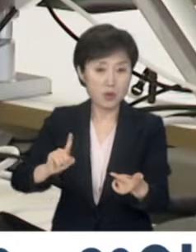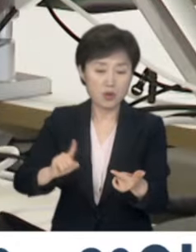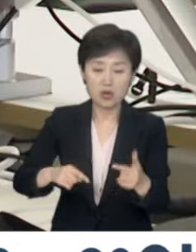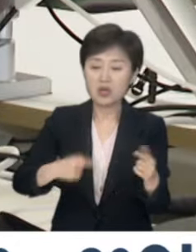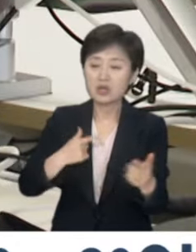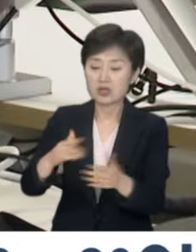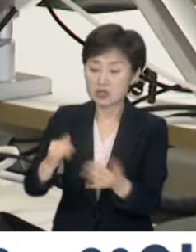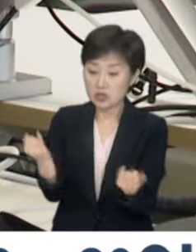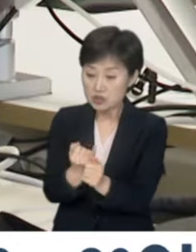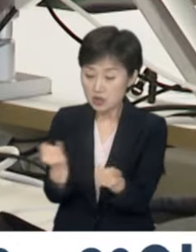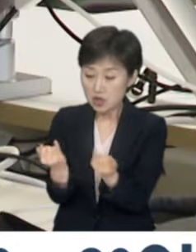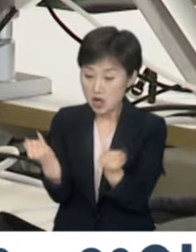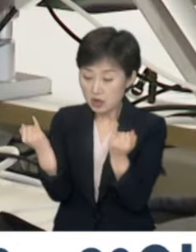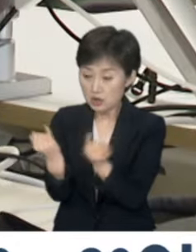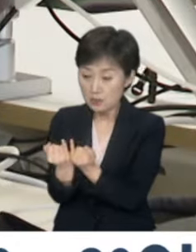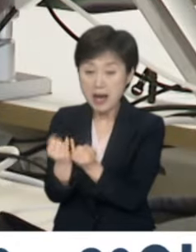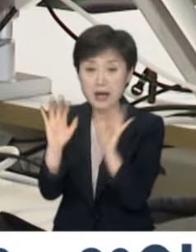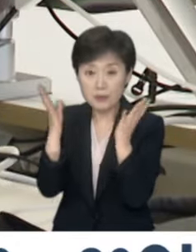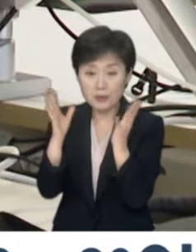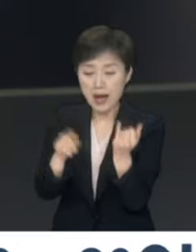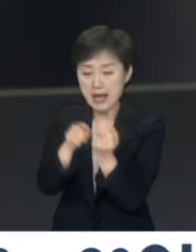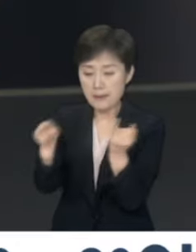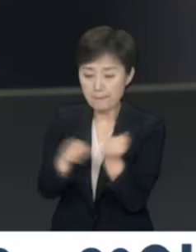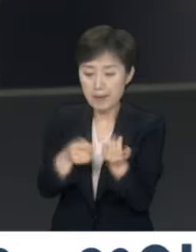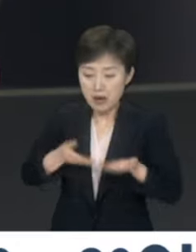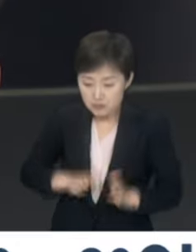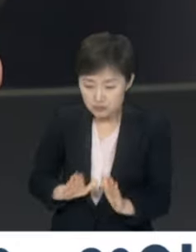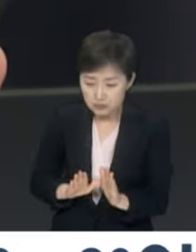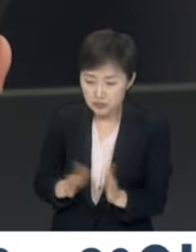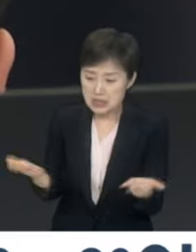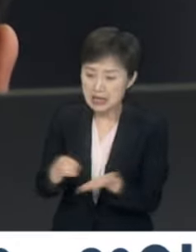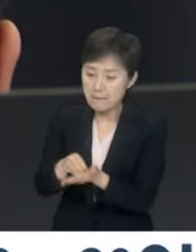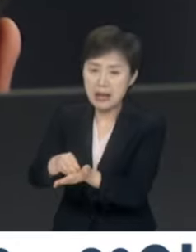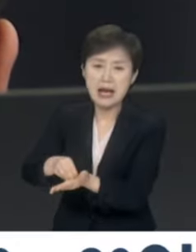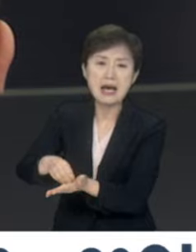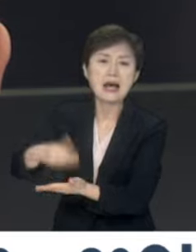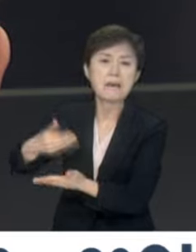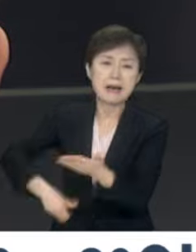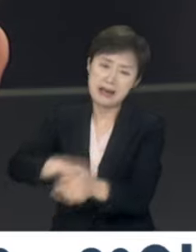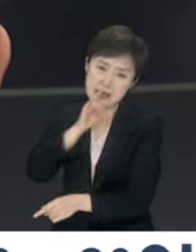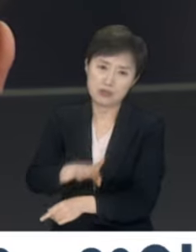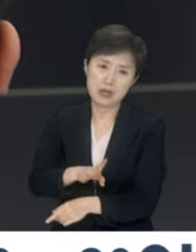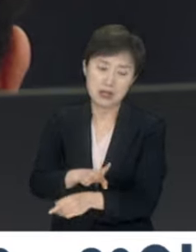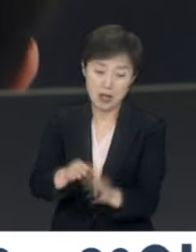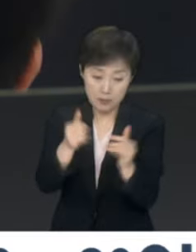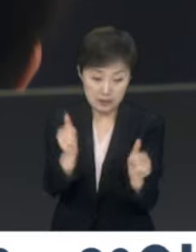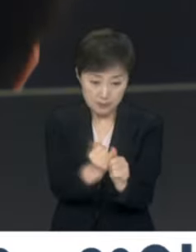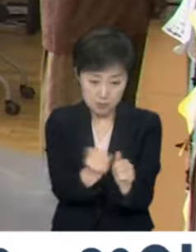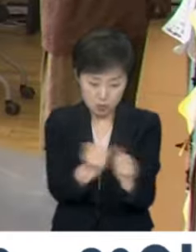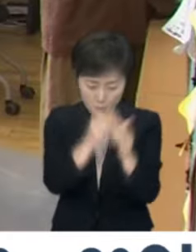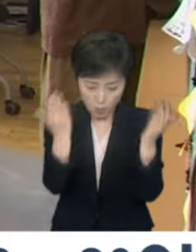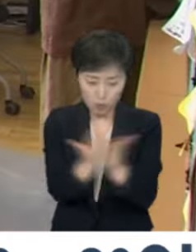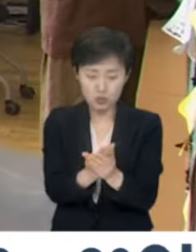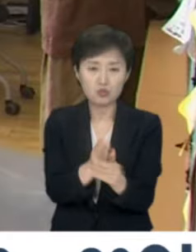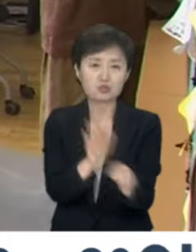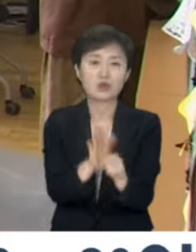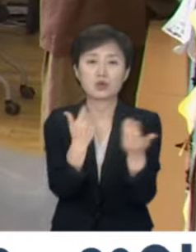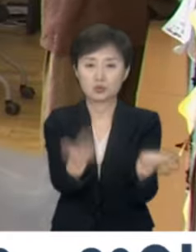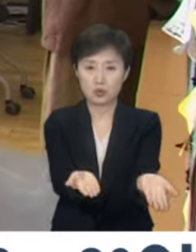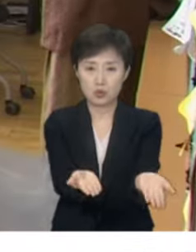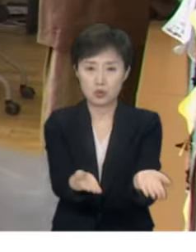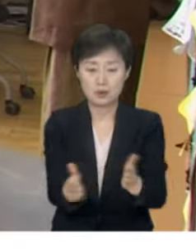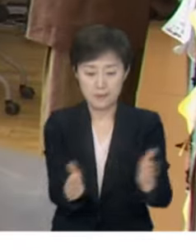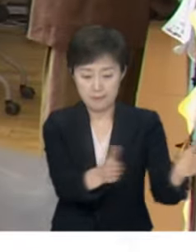경력 단절 여성의 재취업 업종 제한을 폐지하고 앞으로는 여기에 남성도 포함합니다 저소득층